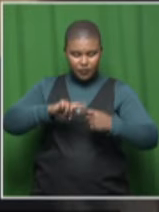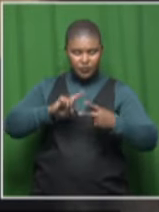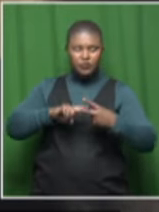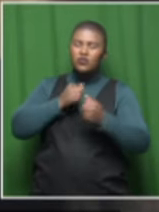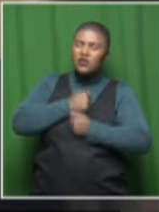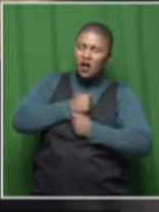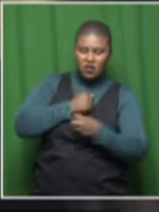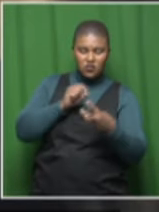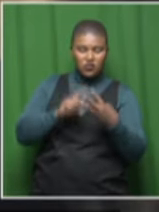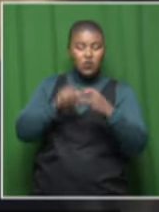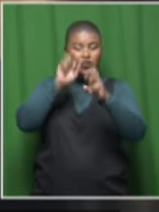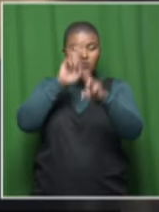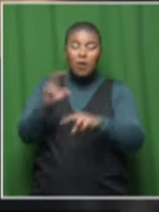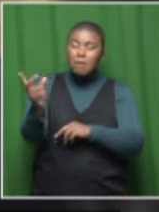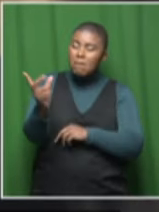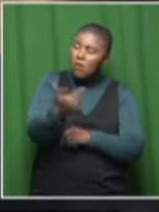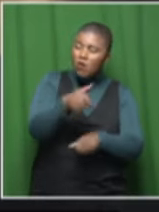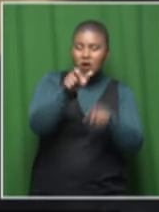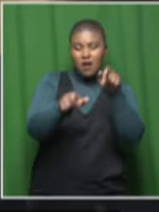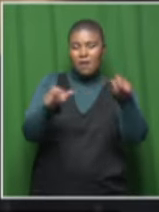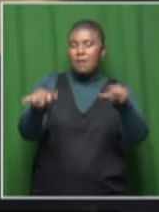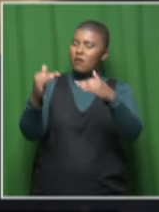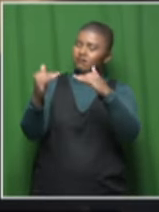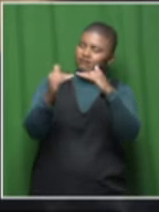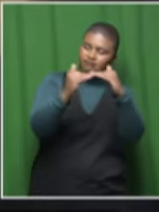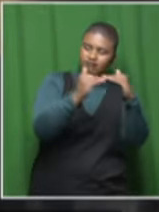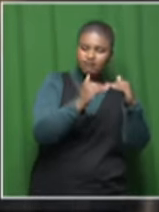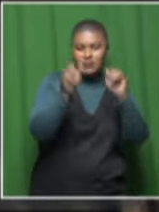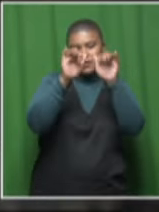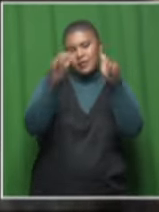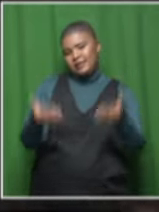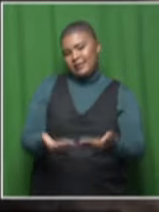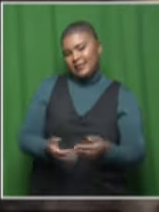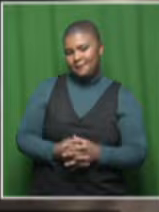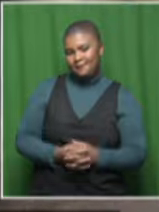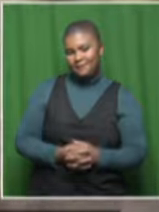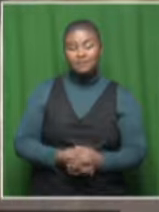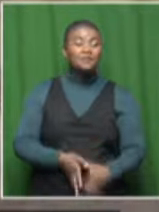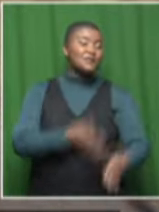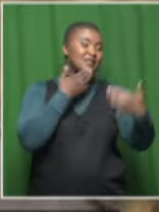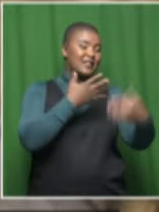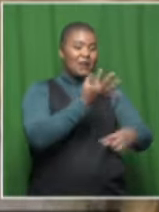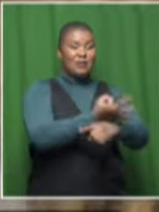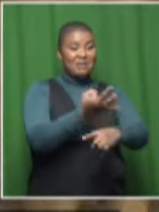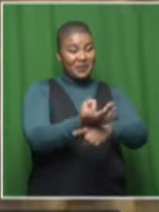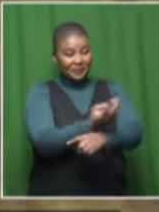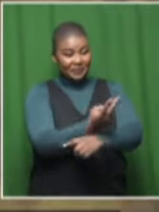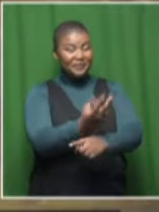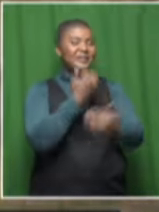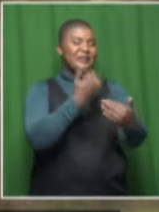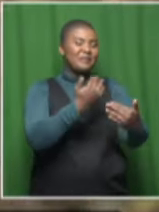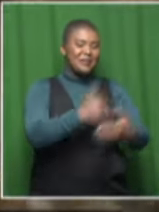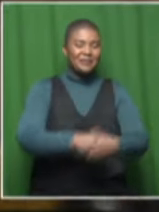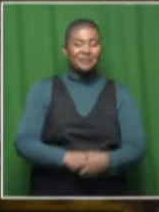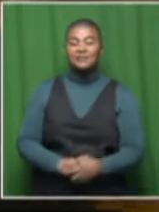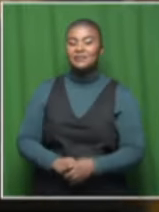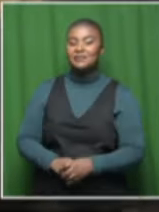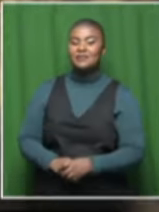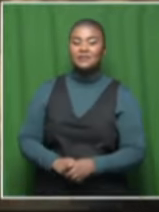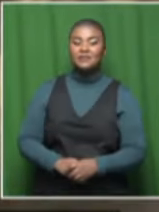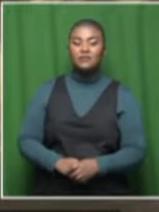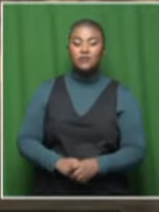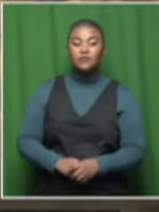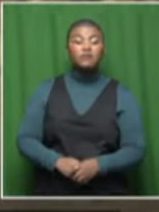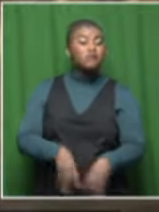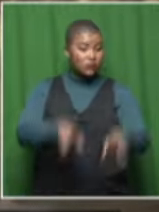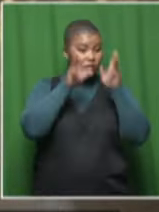ukuthi bonke abantu bathatha njengabantu abalinganayo emhlabeni. Okay. Siyabonga bababa. Thank you so much. Thank you. Well,